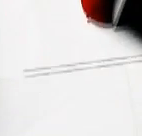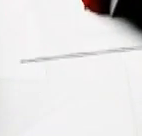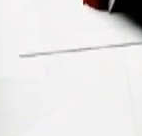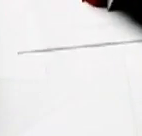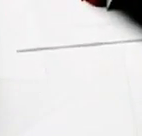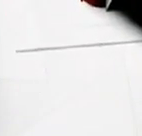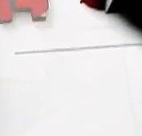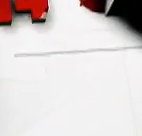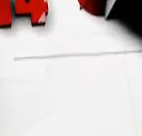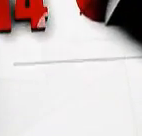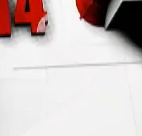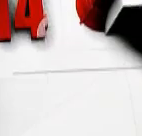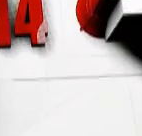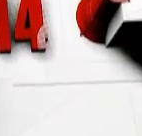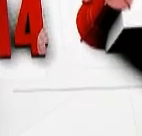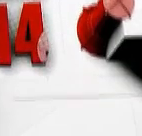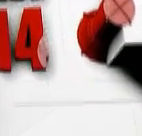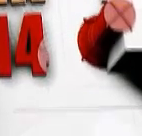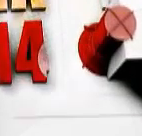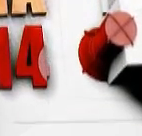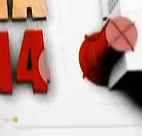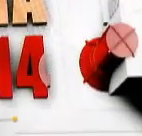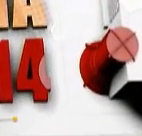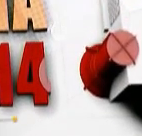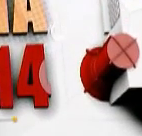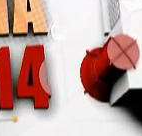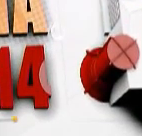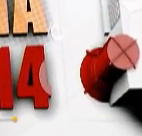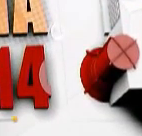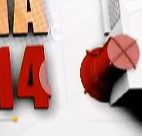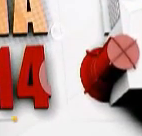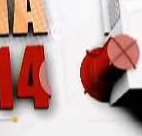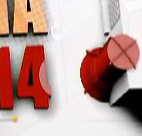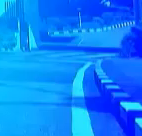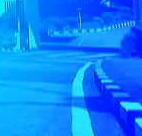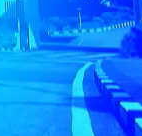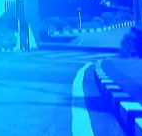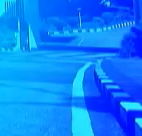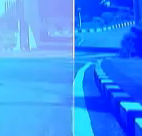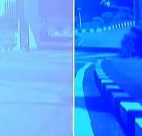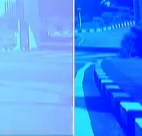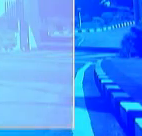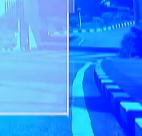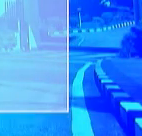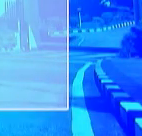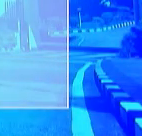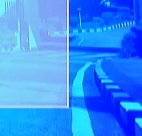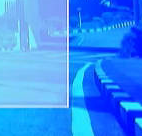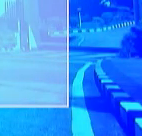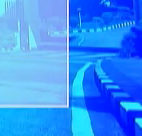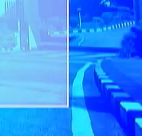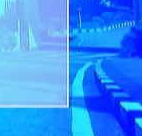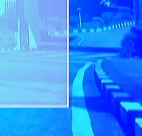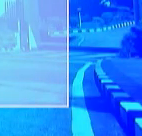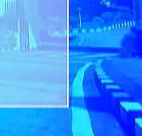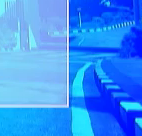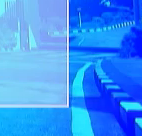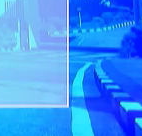Hai ikuti di suara khas tetapi 3 Fallen Nation ke-14 jiwa rakyat pada